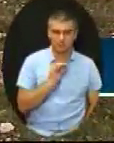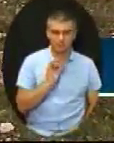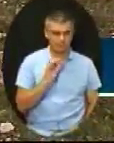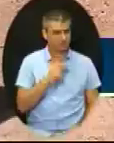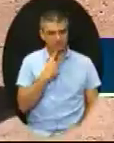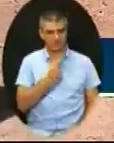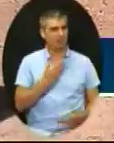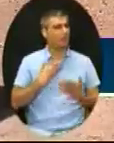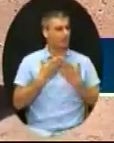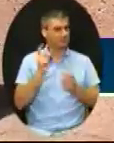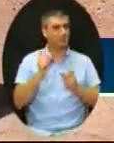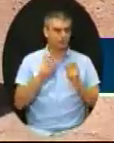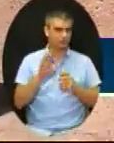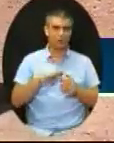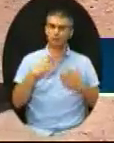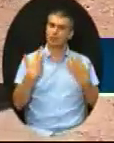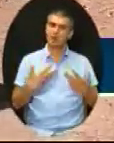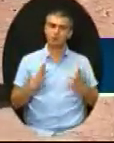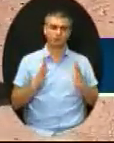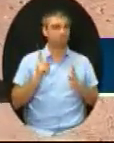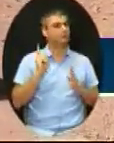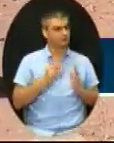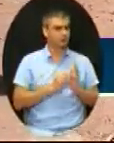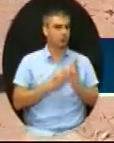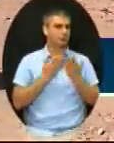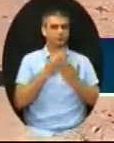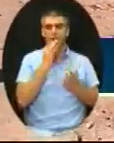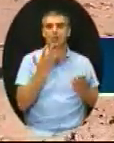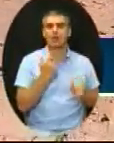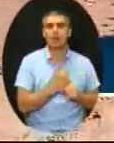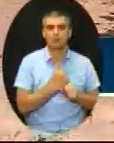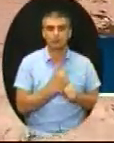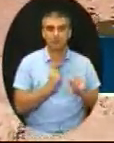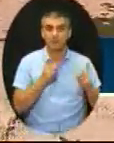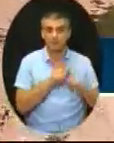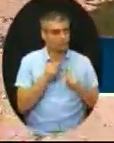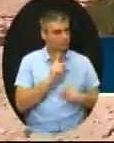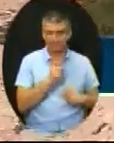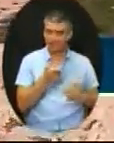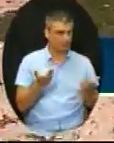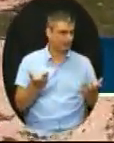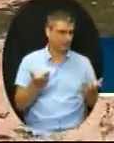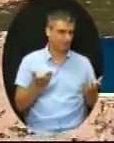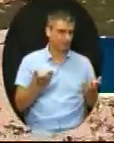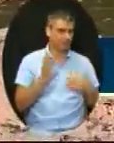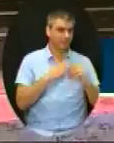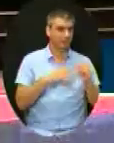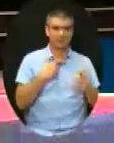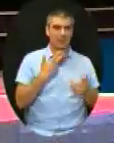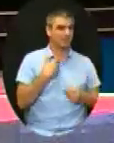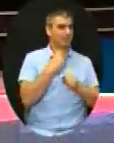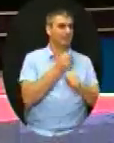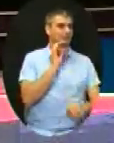צריך לסייע, אם מדובר פה באנשים באוכלוסיות חלשות, שצריכות סיוע, אז שאלה איך עושים את זה, במקרה הזה זה אפילו לא זה. אוקיי, לצערי אין לנו